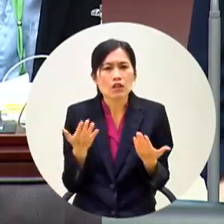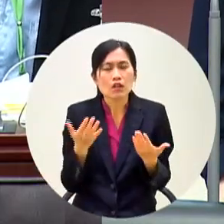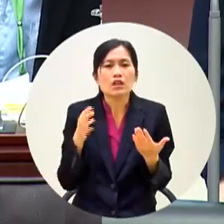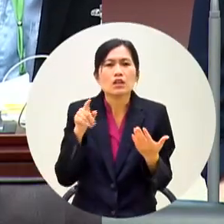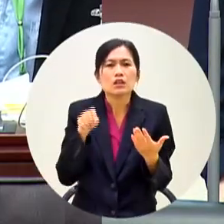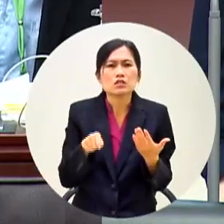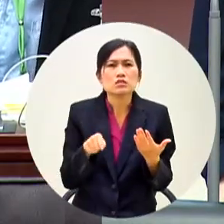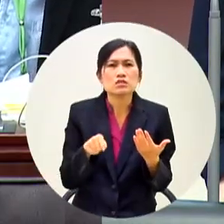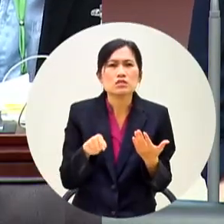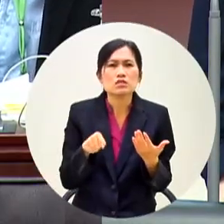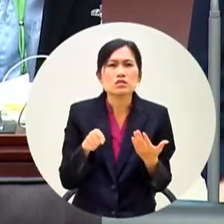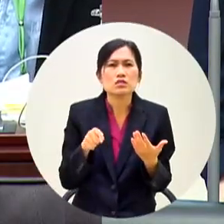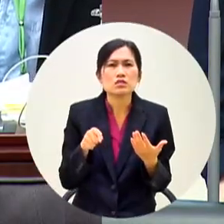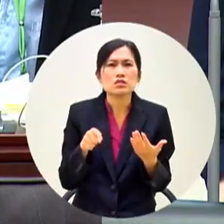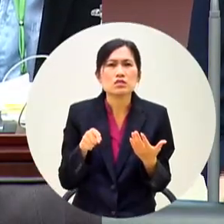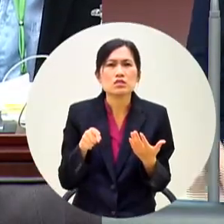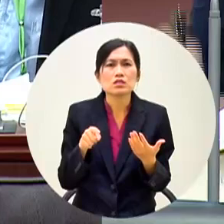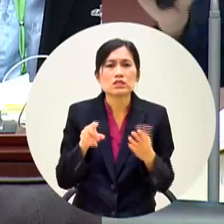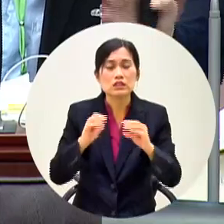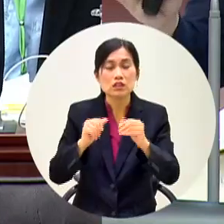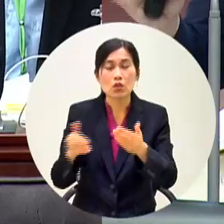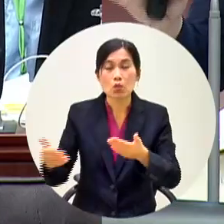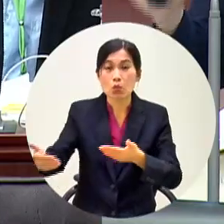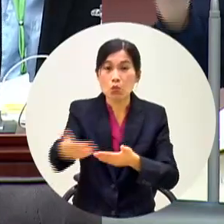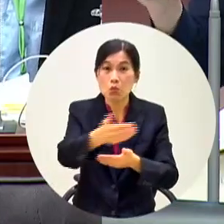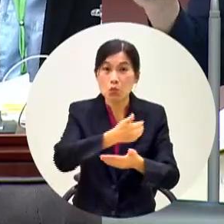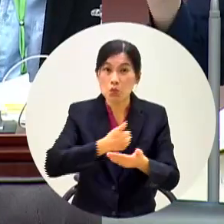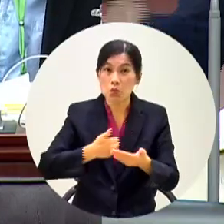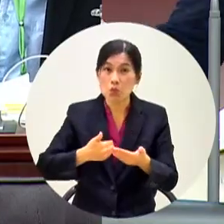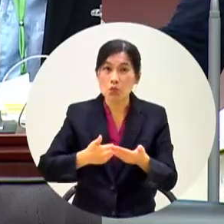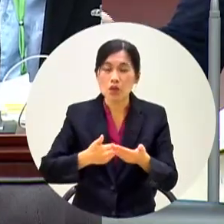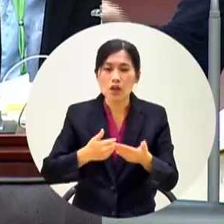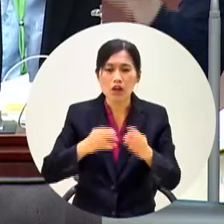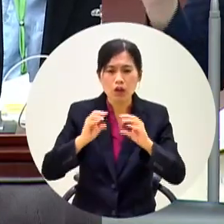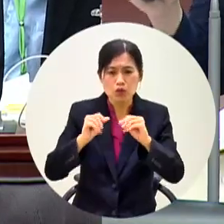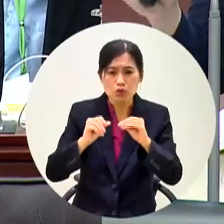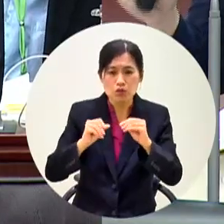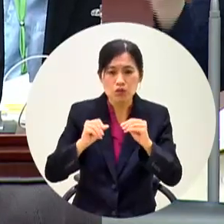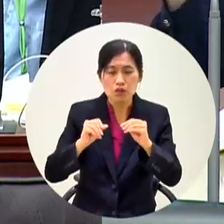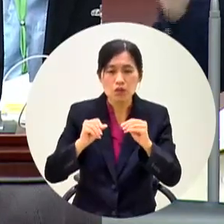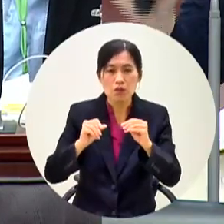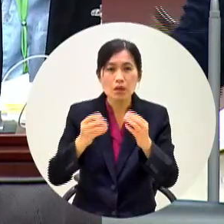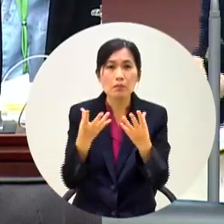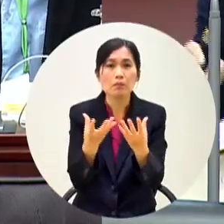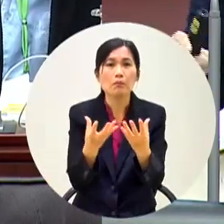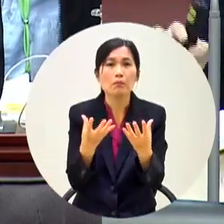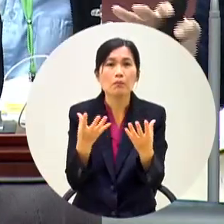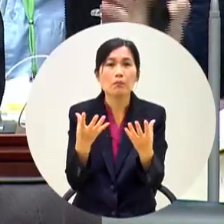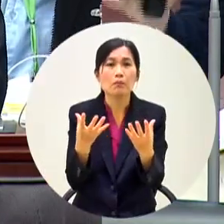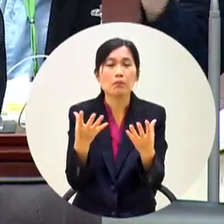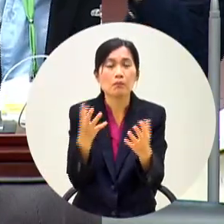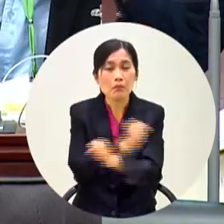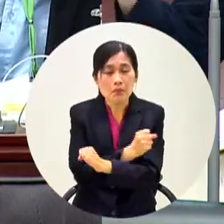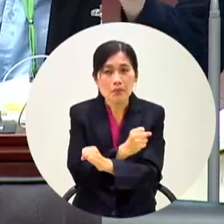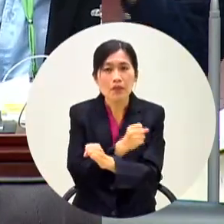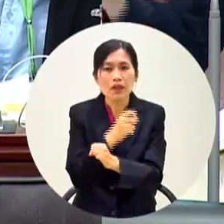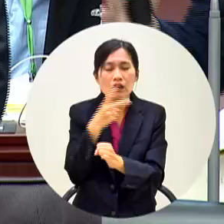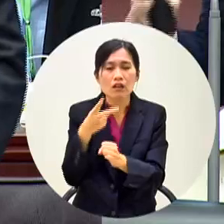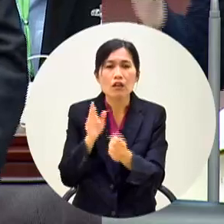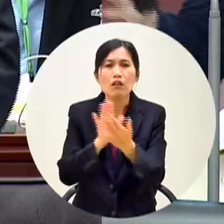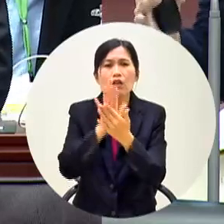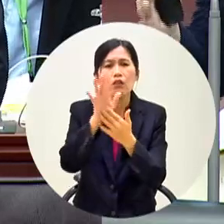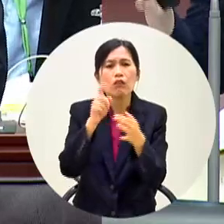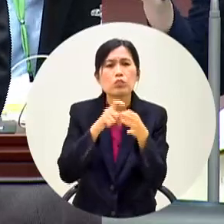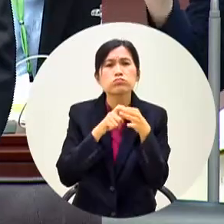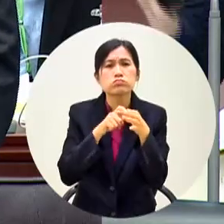你征收掉他。除了土地没了，他还有可能没有生计，就是以后没有一个谋